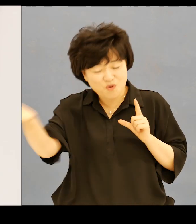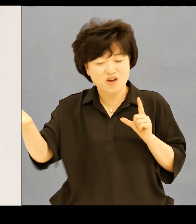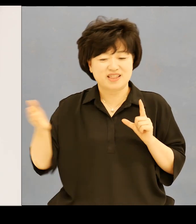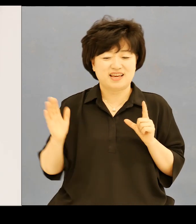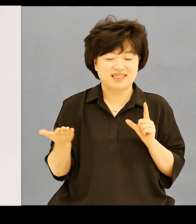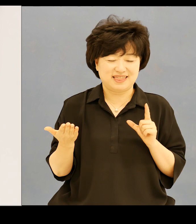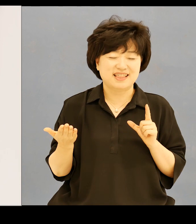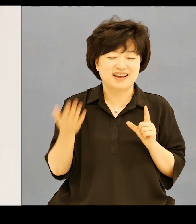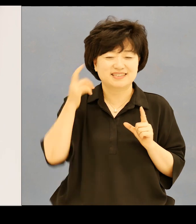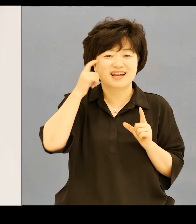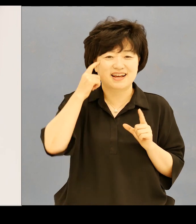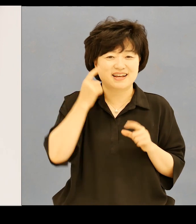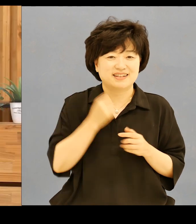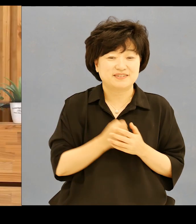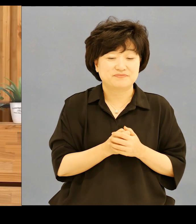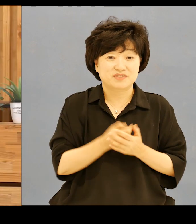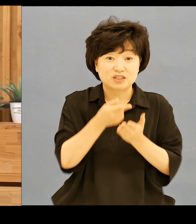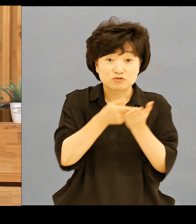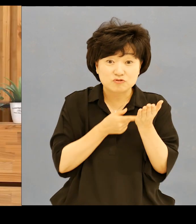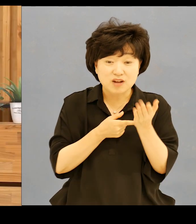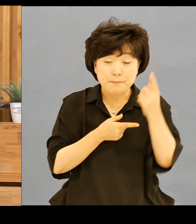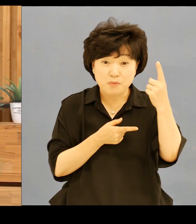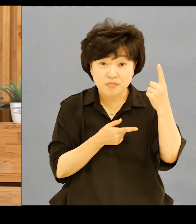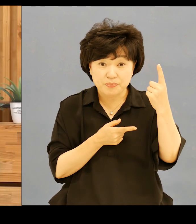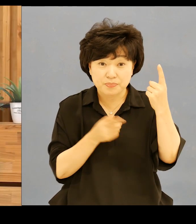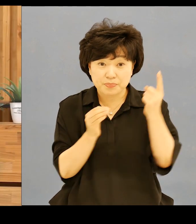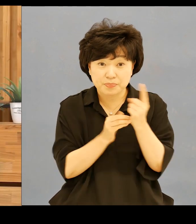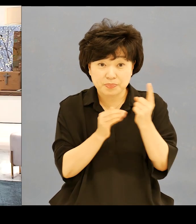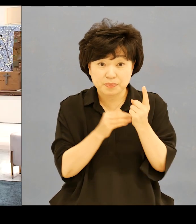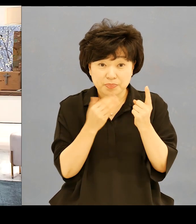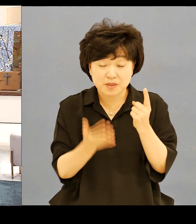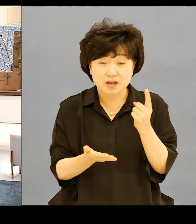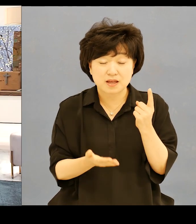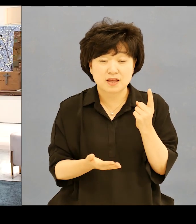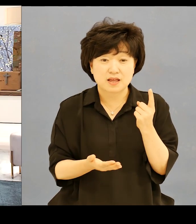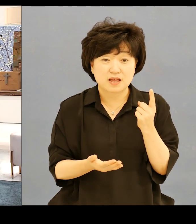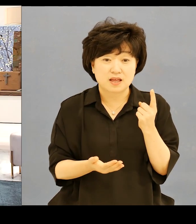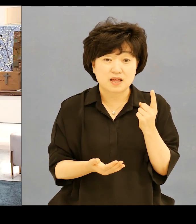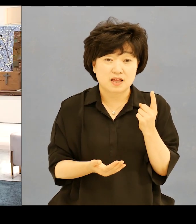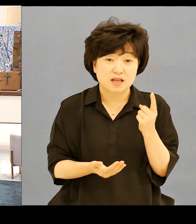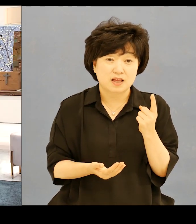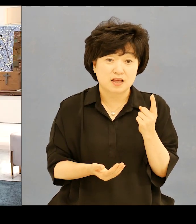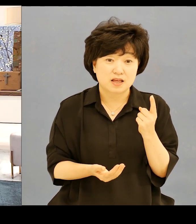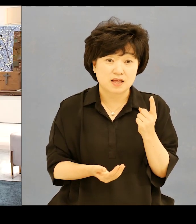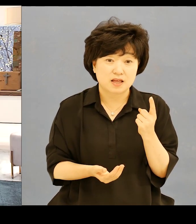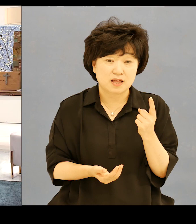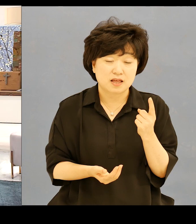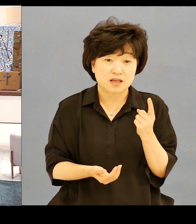된다는 생각을 하게 된 것 같아요. 수술이 한 번에 끝난 건 아니겠죠? 이제